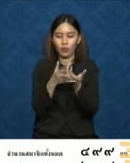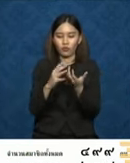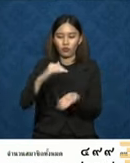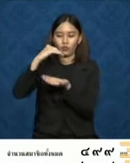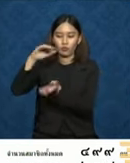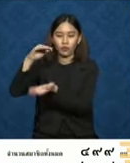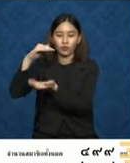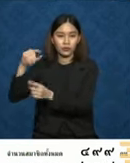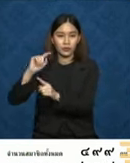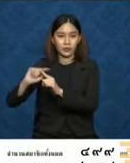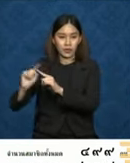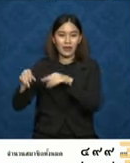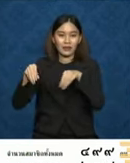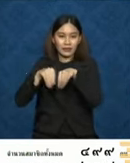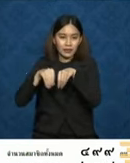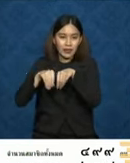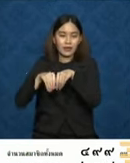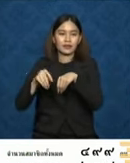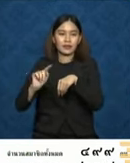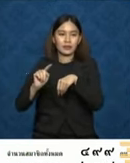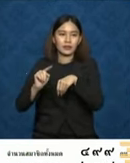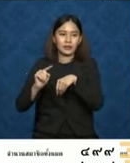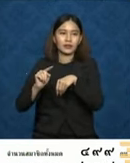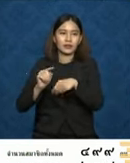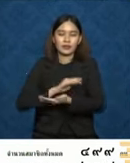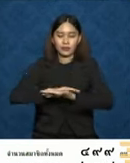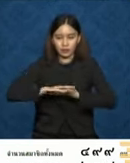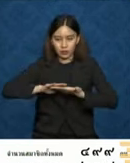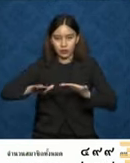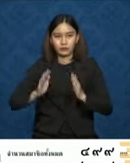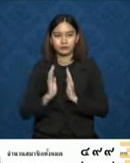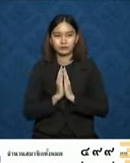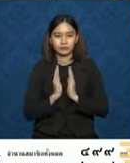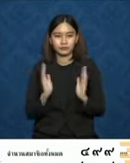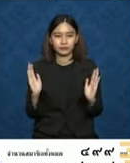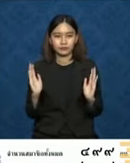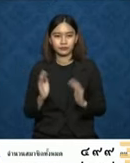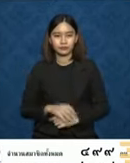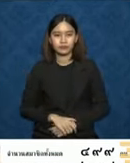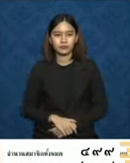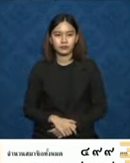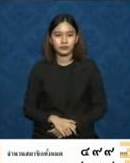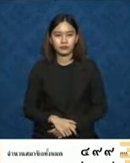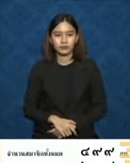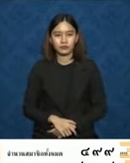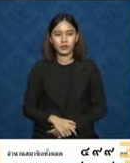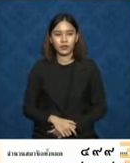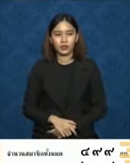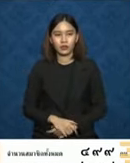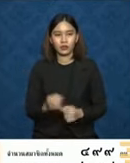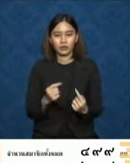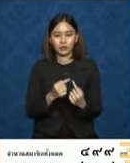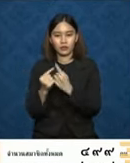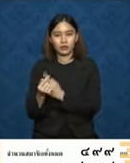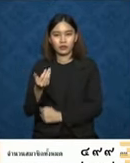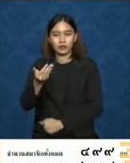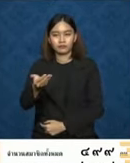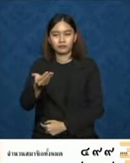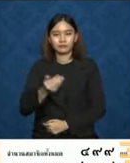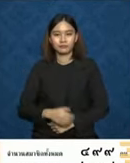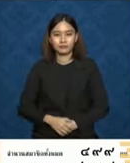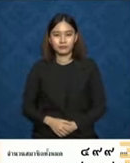ตะวันออกที่จะเกิดขึ้นในอีกไม่ช้านี้มีไปเป็นไปด้วยความเรียบร้อยครับขอขอบคุณครับท่านประธานครับขอบคุณครับเชิญท่านวิชัยสุด